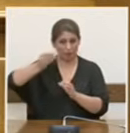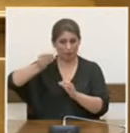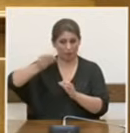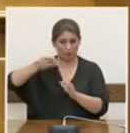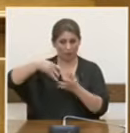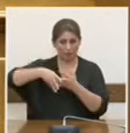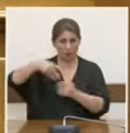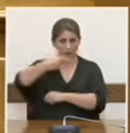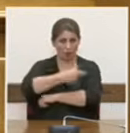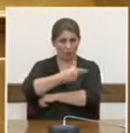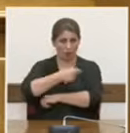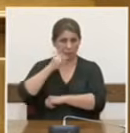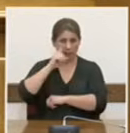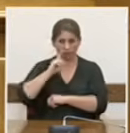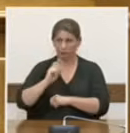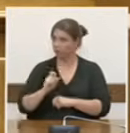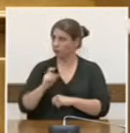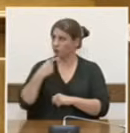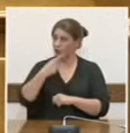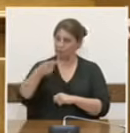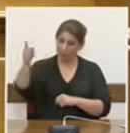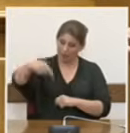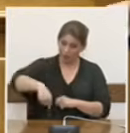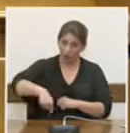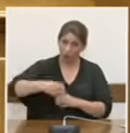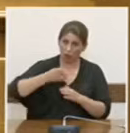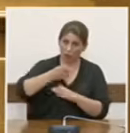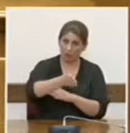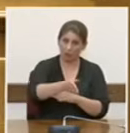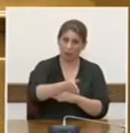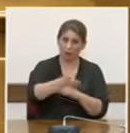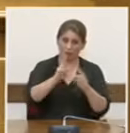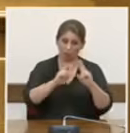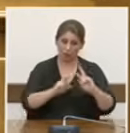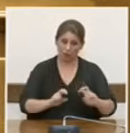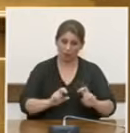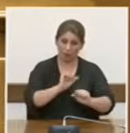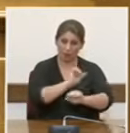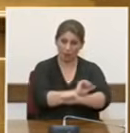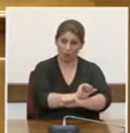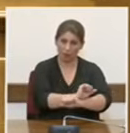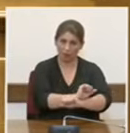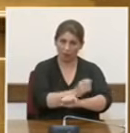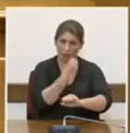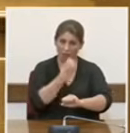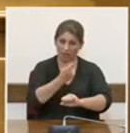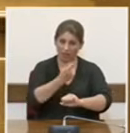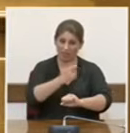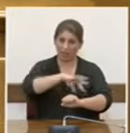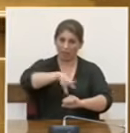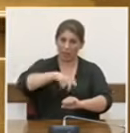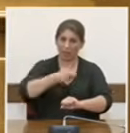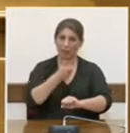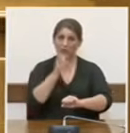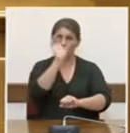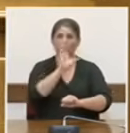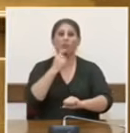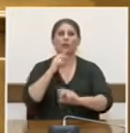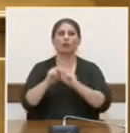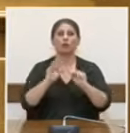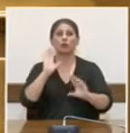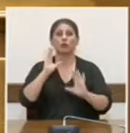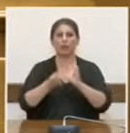των υποχρεωτικών, τους είπαμε: ελάτε εδώ να πάμε στον ανακριτή, την πάμε χειροπέδες. Έφαγε τα λεφτά των Ευρωπαίων. Δεν το ψήφισε ούτε η Νέα Δημοκρατία, ούτε το